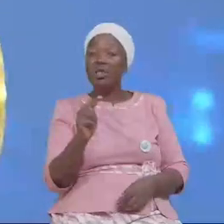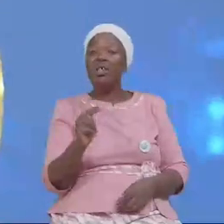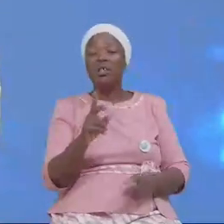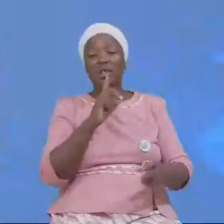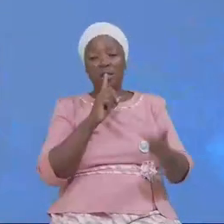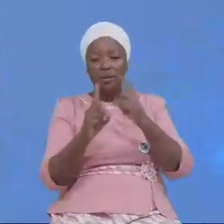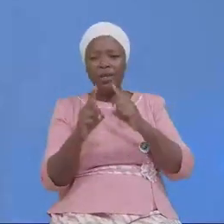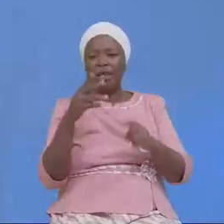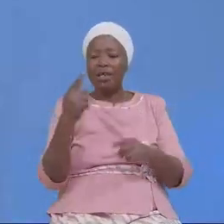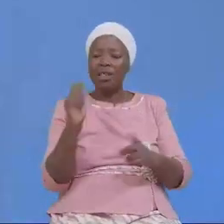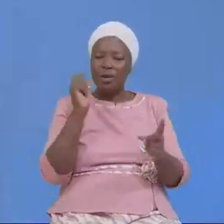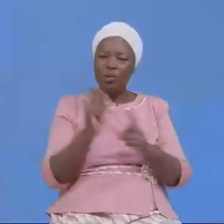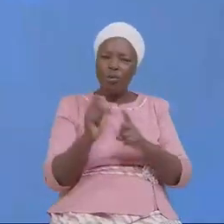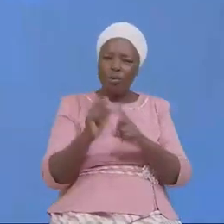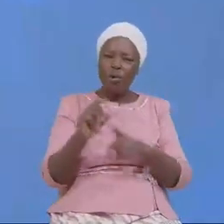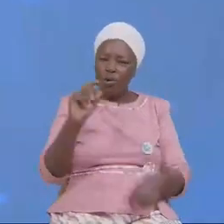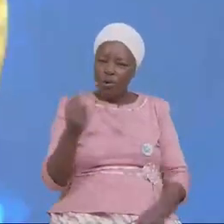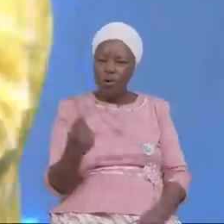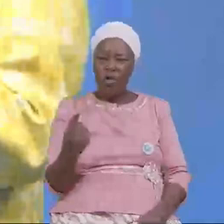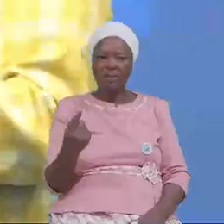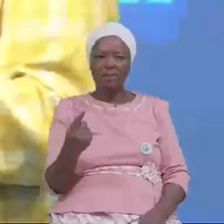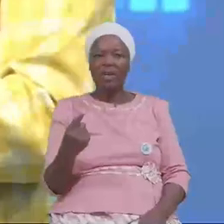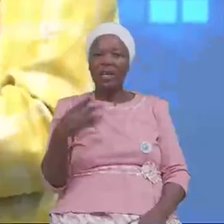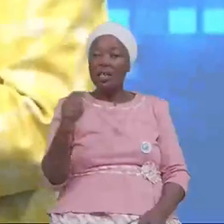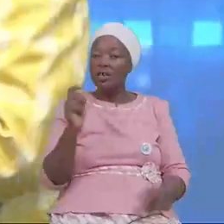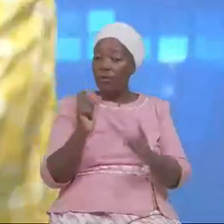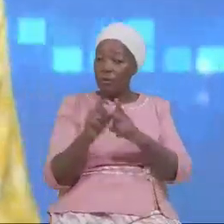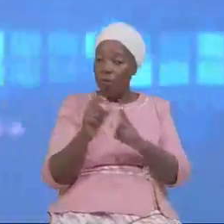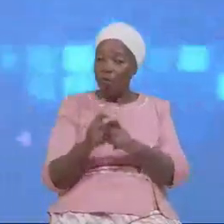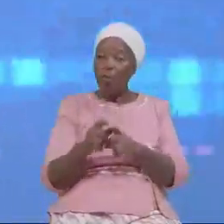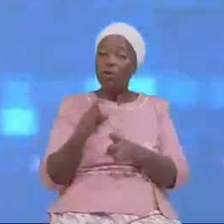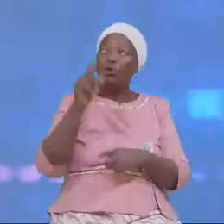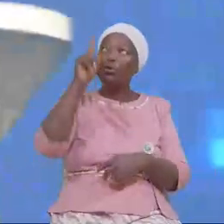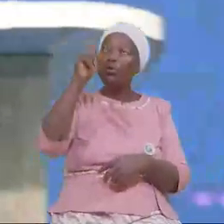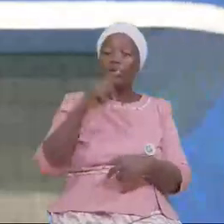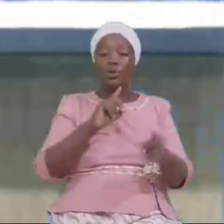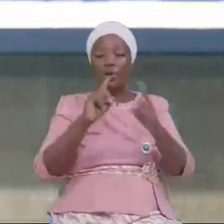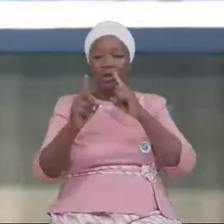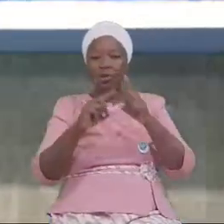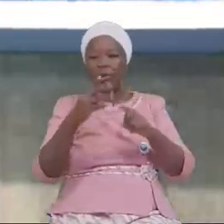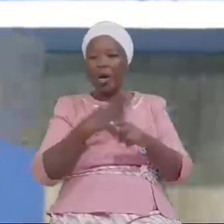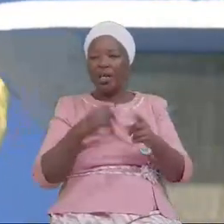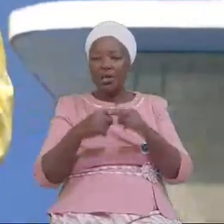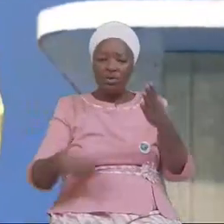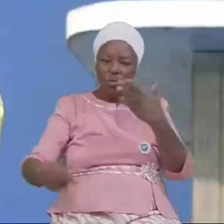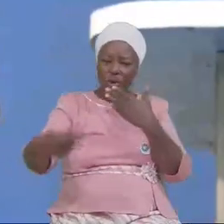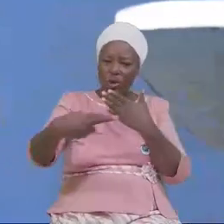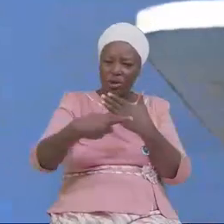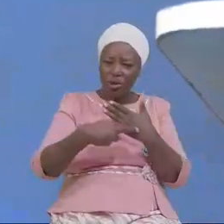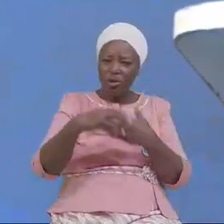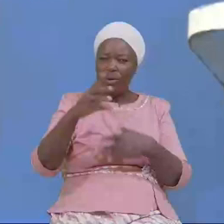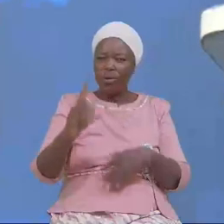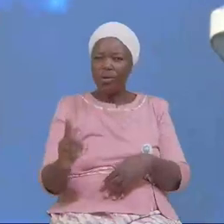existence. Dis seulement un mot. La parole que tu as déclarée et tu as